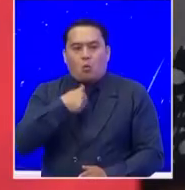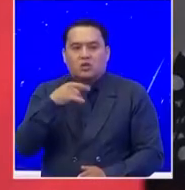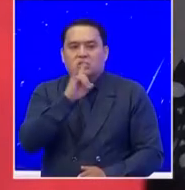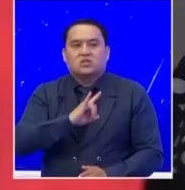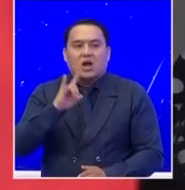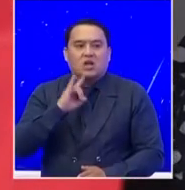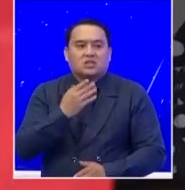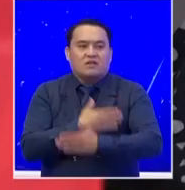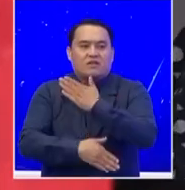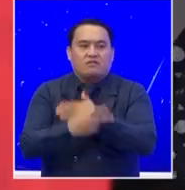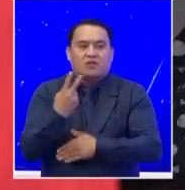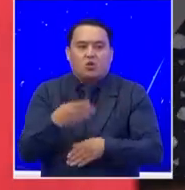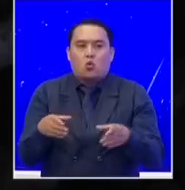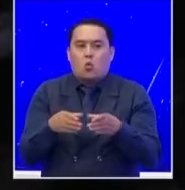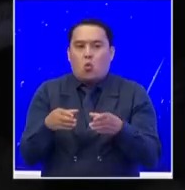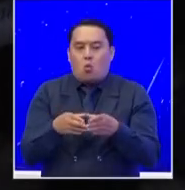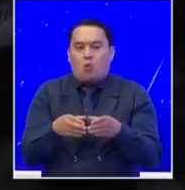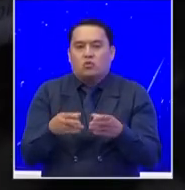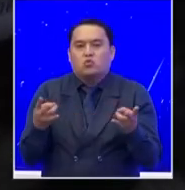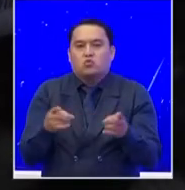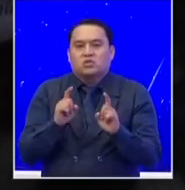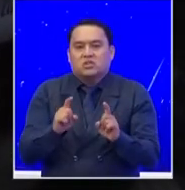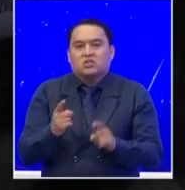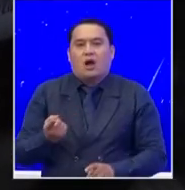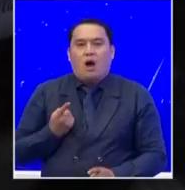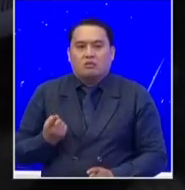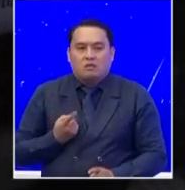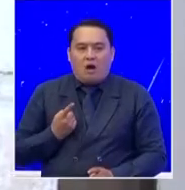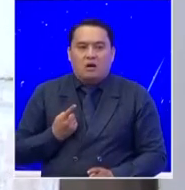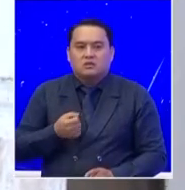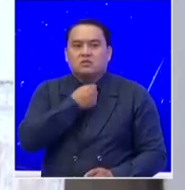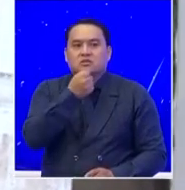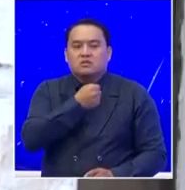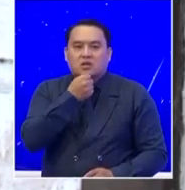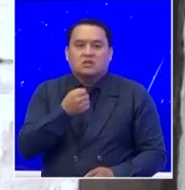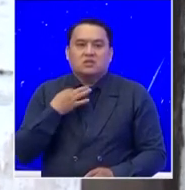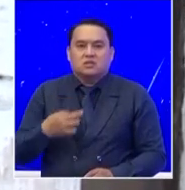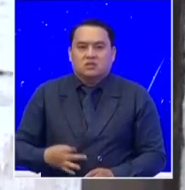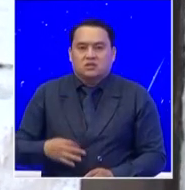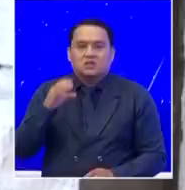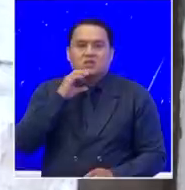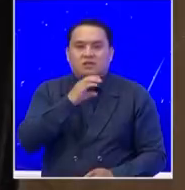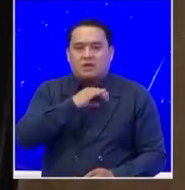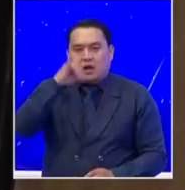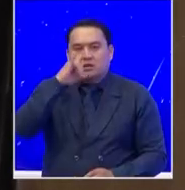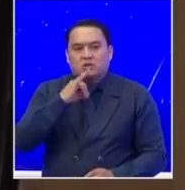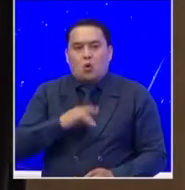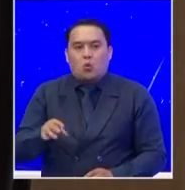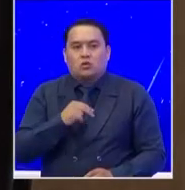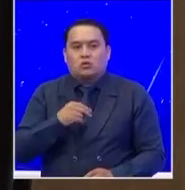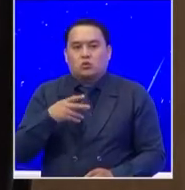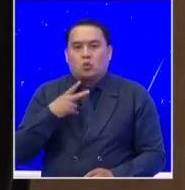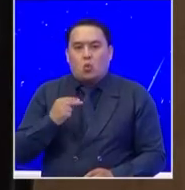– инвалид 2-й группы. К сожалению, она вынуждена жить одна. Старший сын с семьей обосновался в Северо-Казахстанской области, а дочь